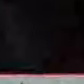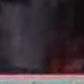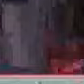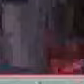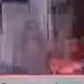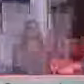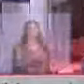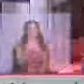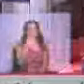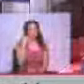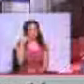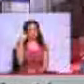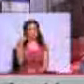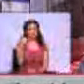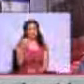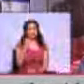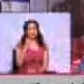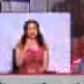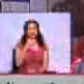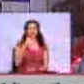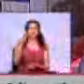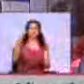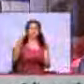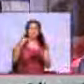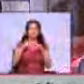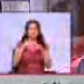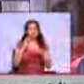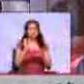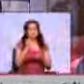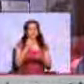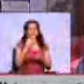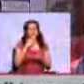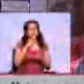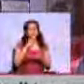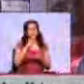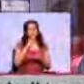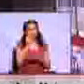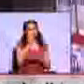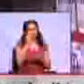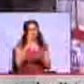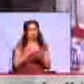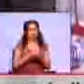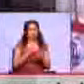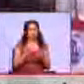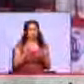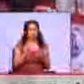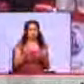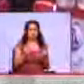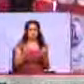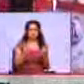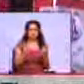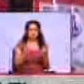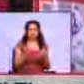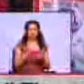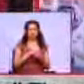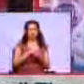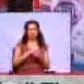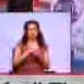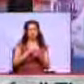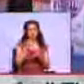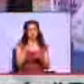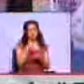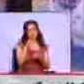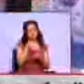اتصلت بمؤسسة واحد من الناس وجابوا لي جهاز يعني، والحمد لله وجهاز استلمه يعني النهارده. بدي جهاز يعني وغساله